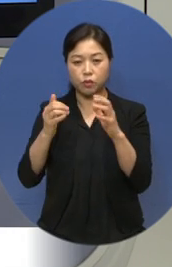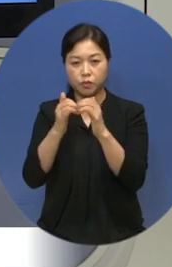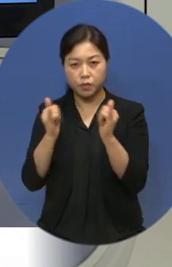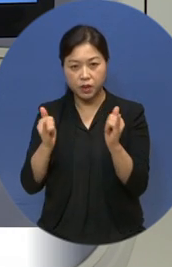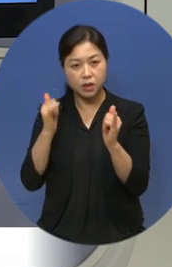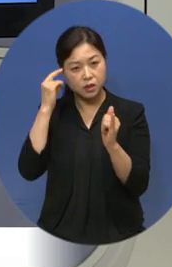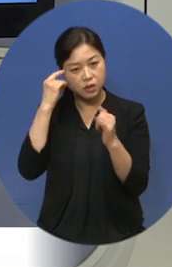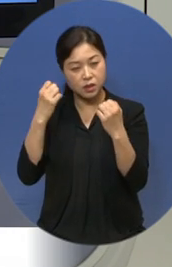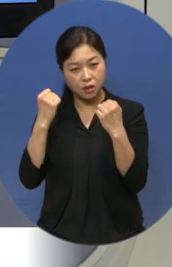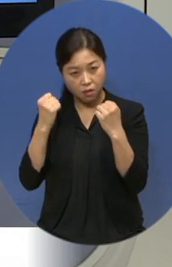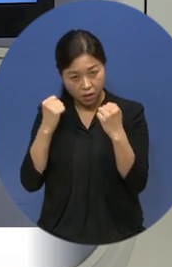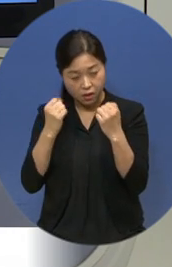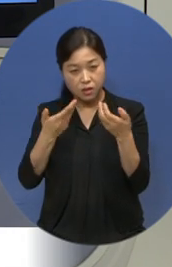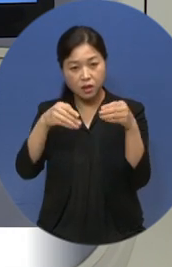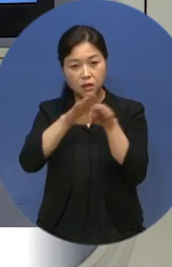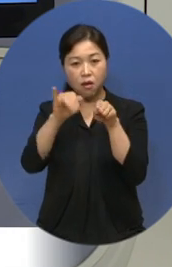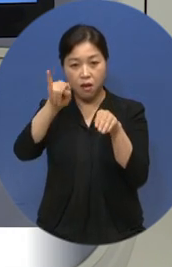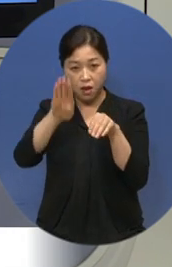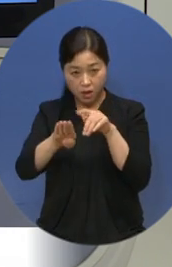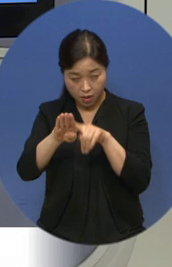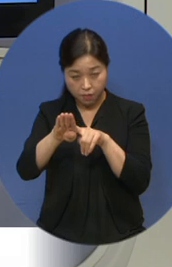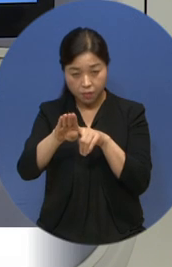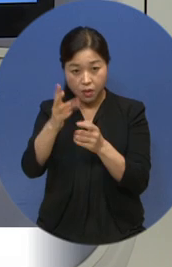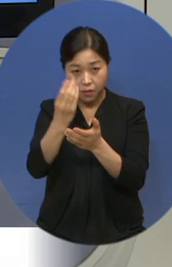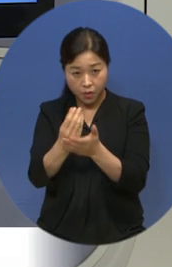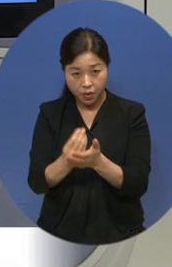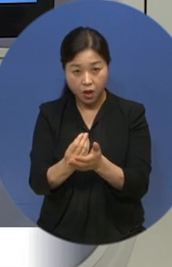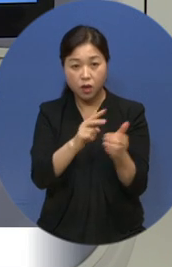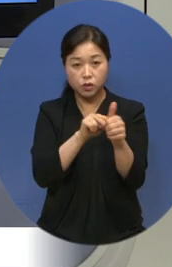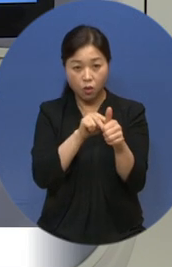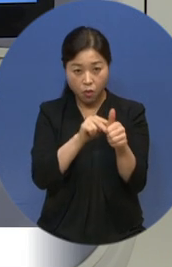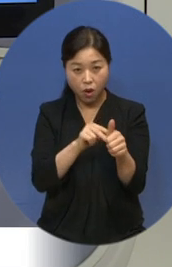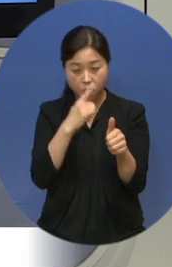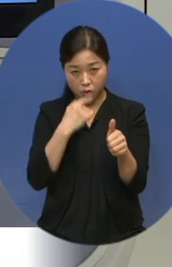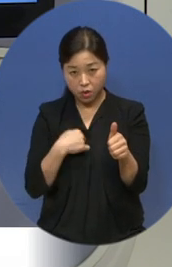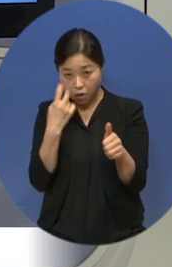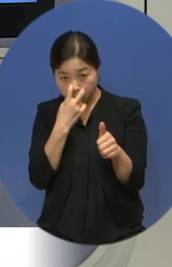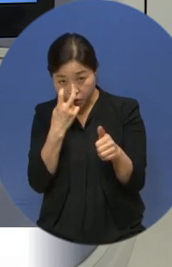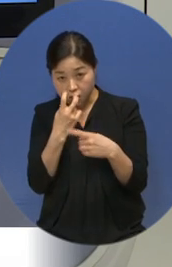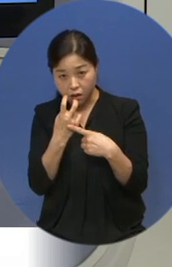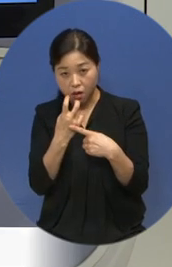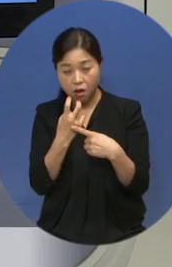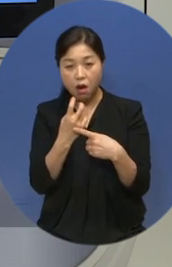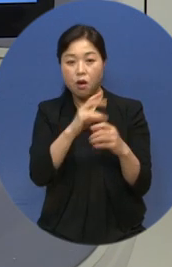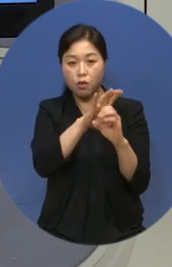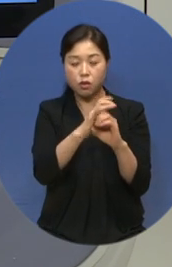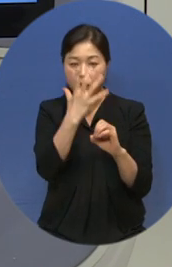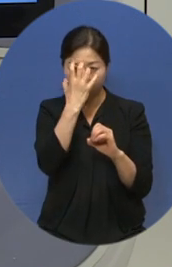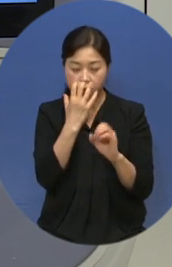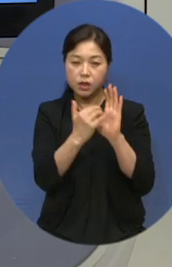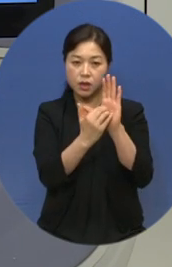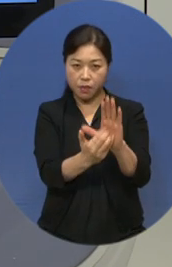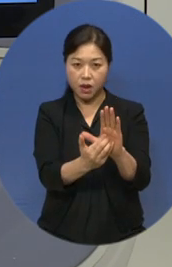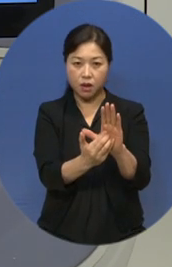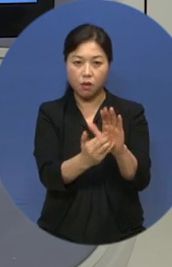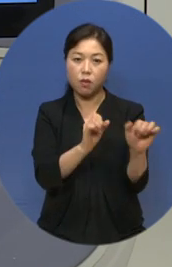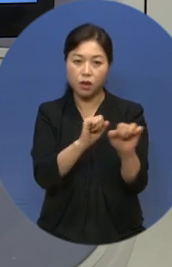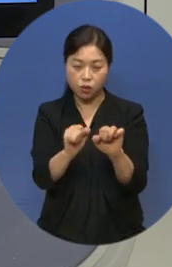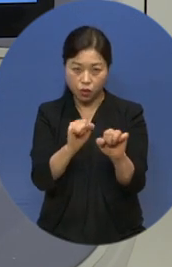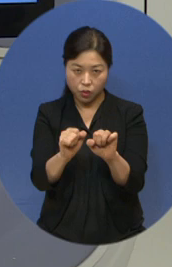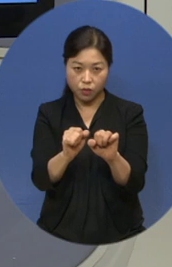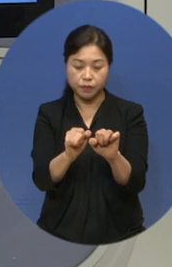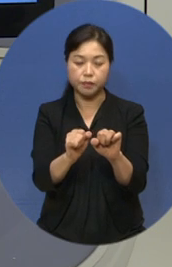올바른 정신건강 정보와 자가진단을 제공해 으로 나올 개방 을 지원합니다 다음